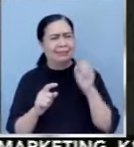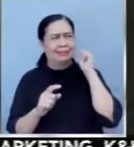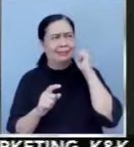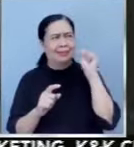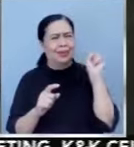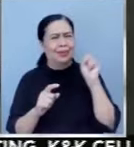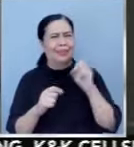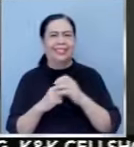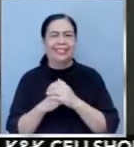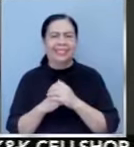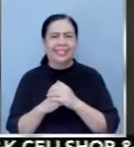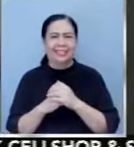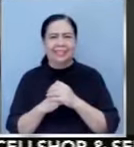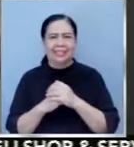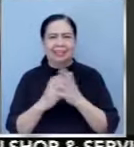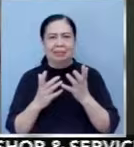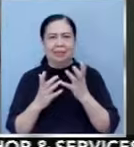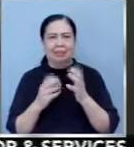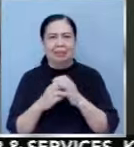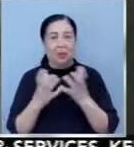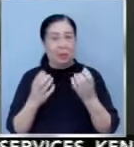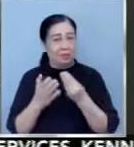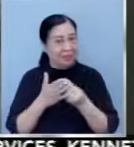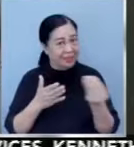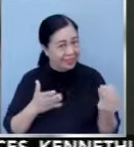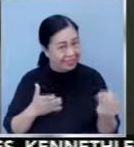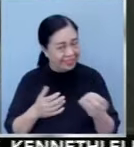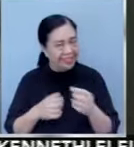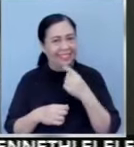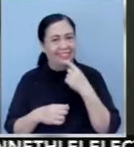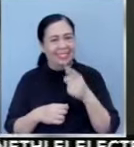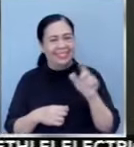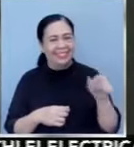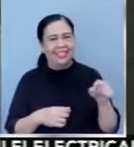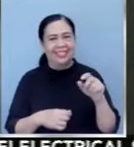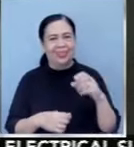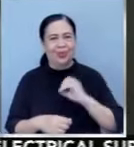Oh, hindi siya vendor. Baka gusto bumili. Ayon sa kanyang fur mom,